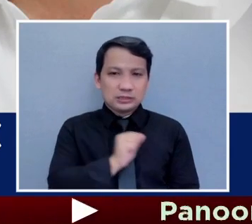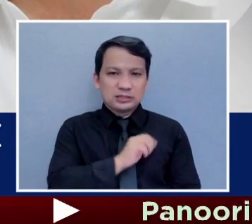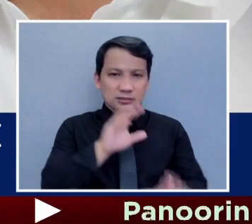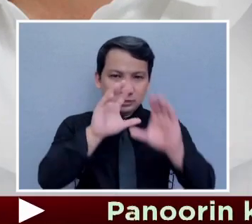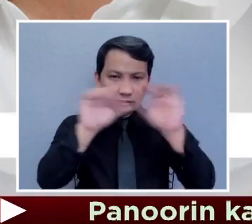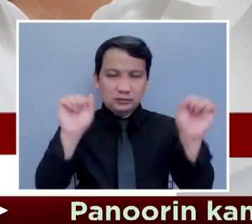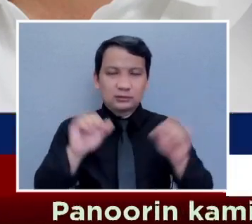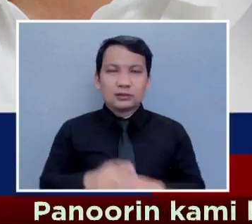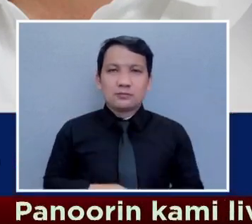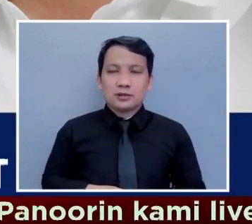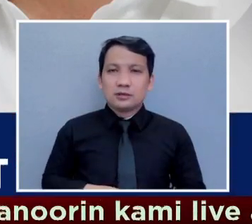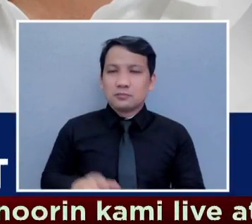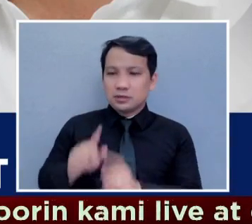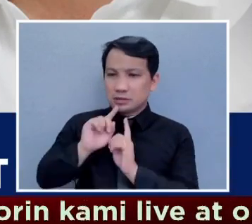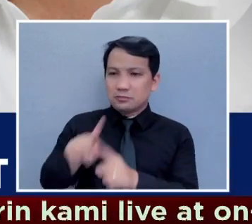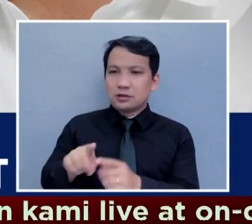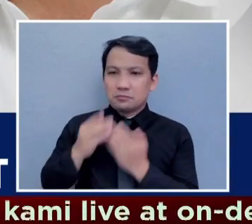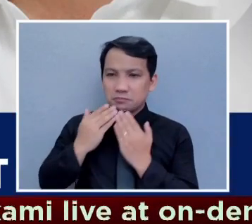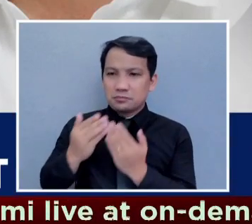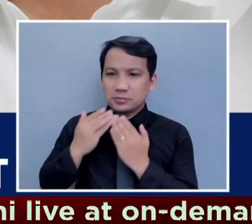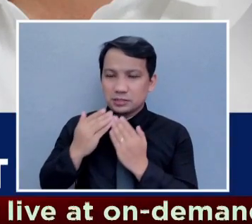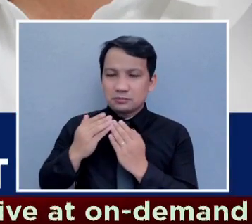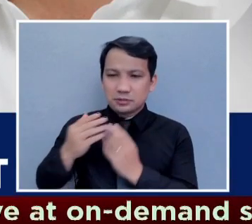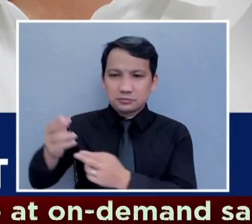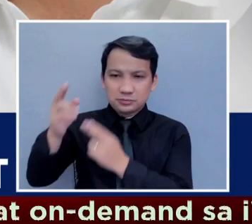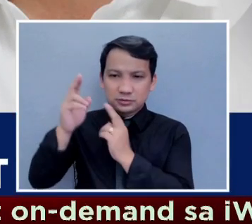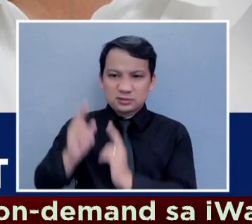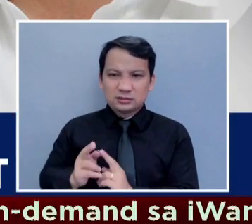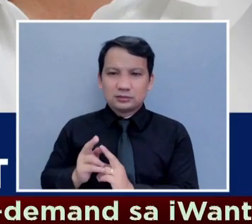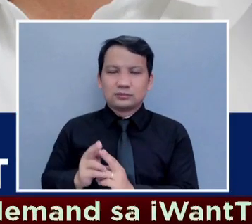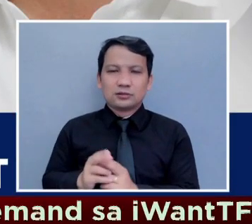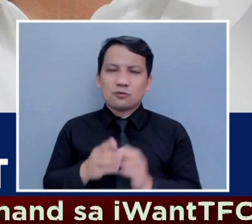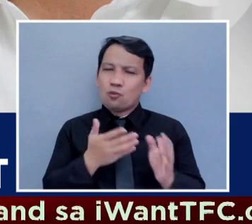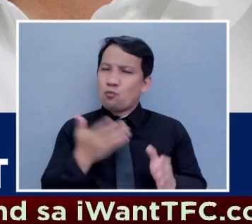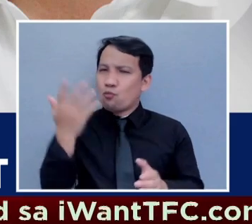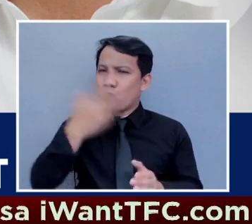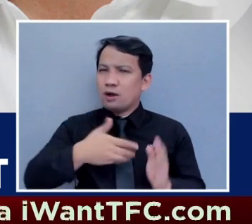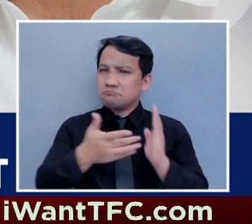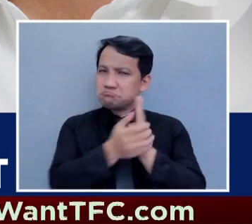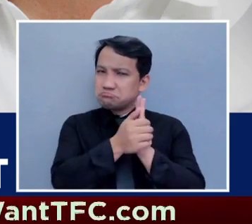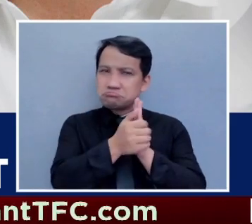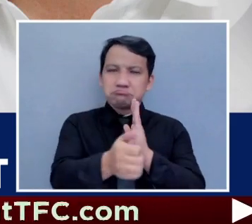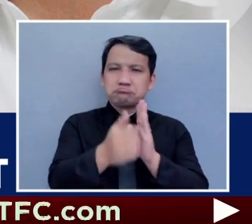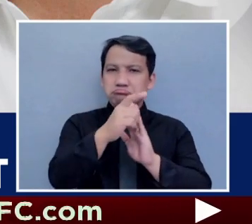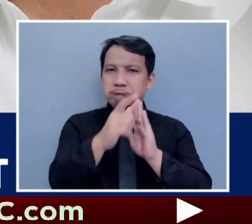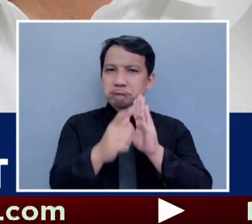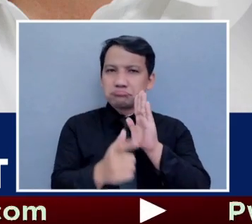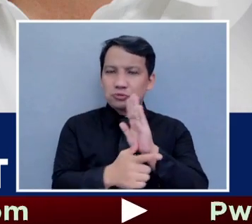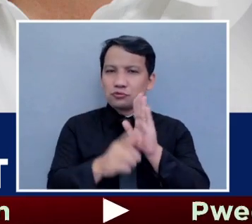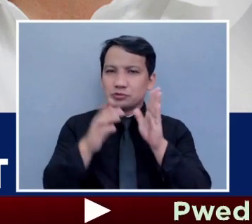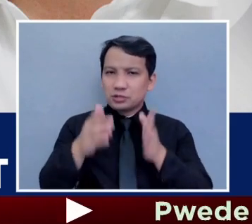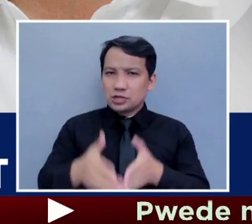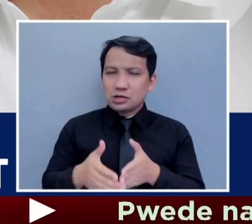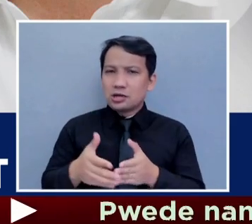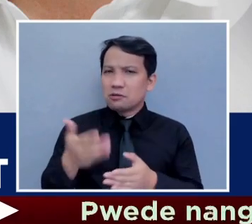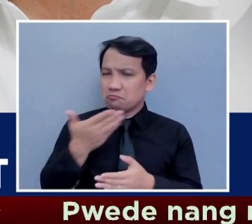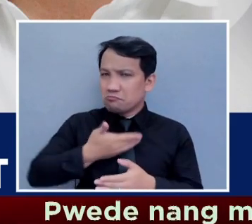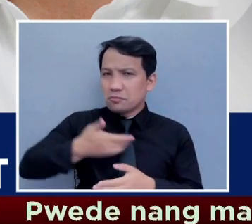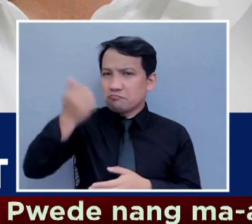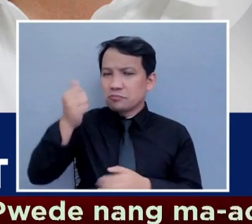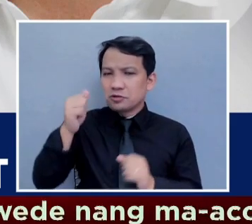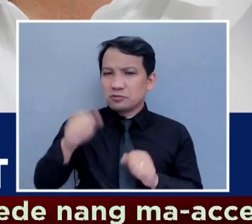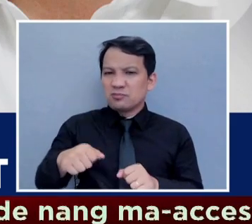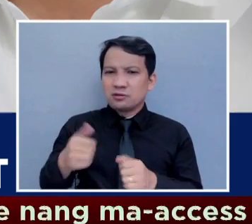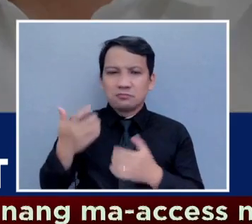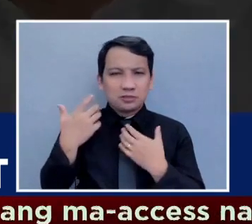Zubiri agad naman nagpasalamat kay Escudero na isaan niyang mahusay na abogado na magiging matibay na bahagi ng Majority Block sa mga gagawin